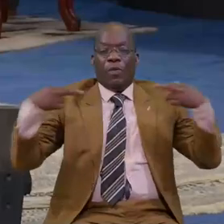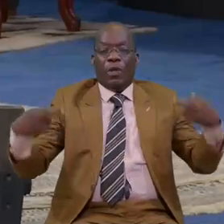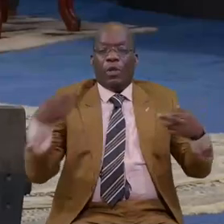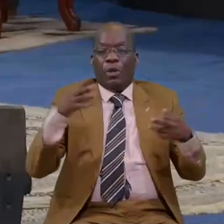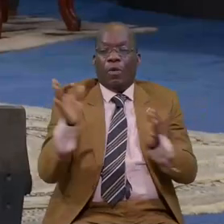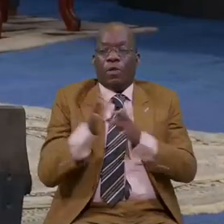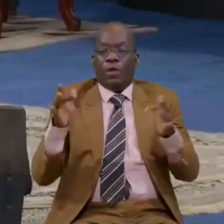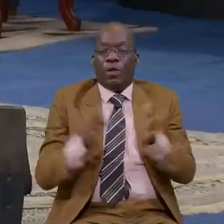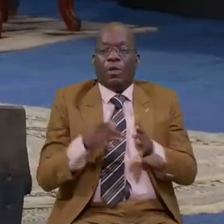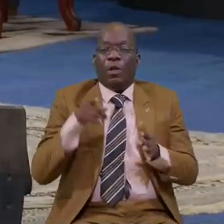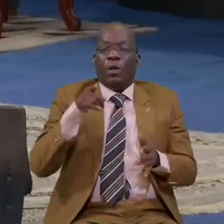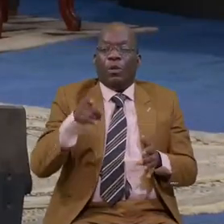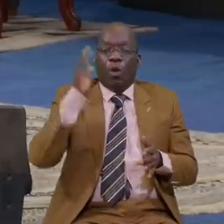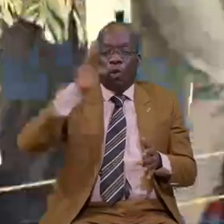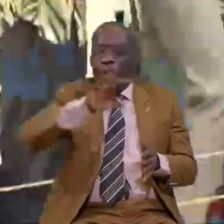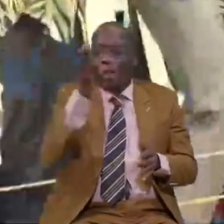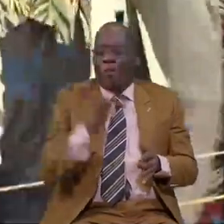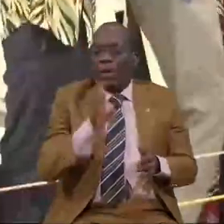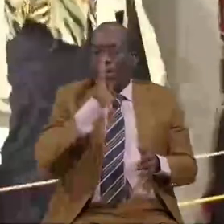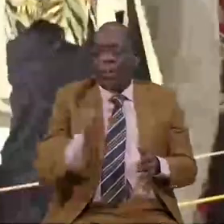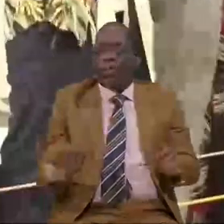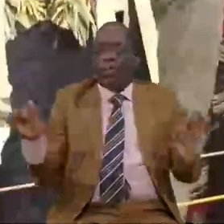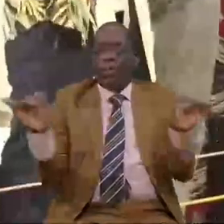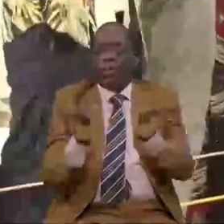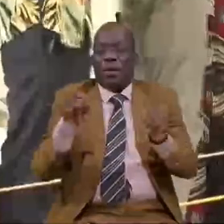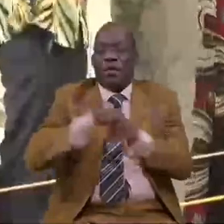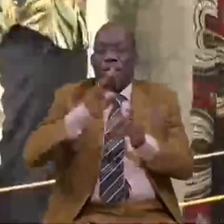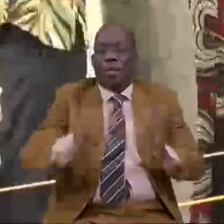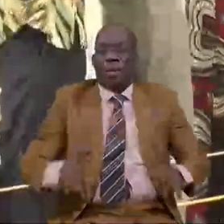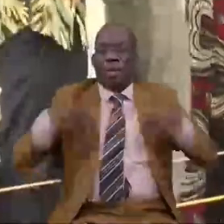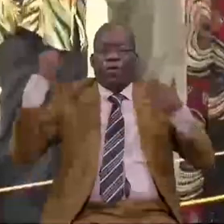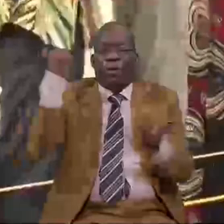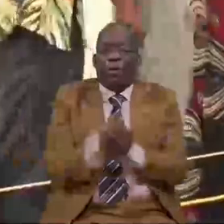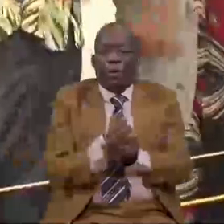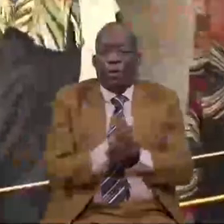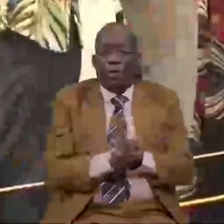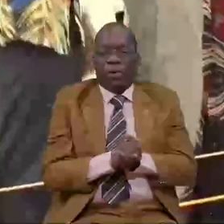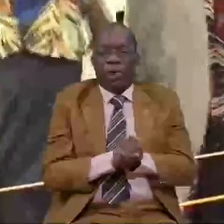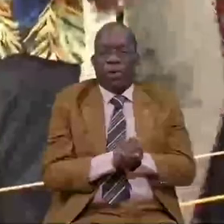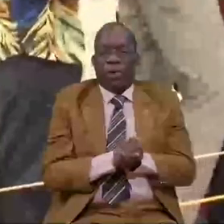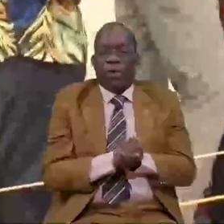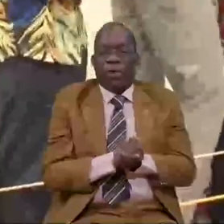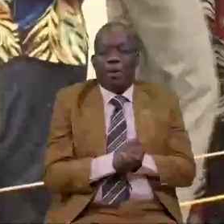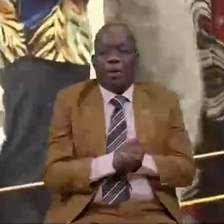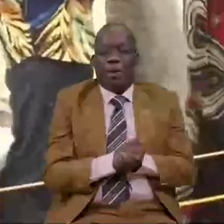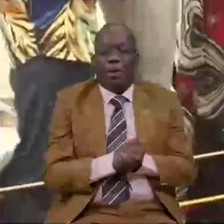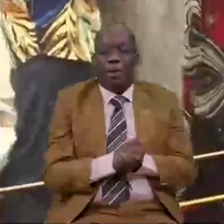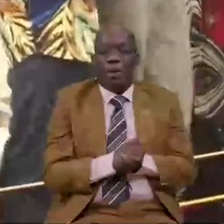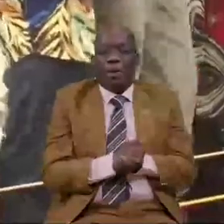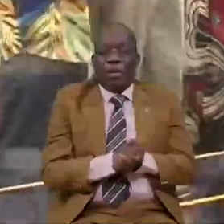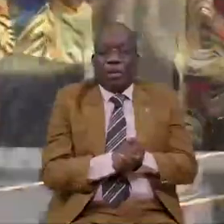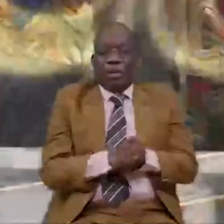et nous aurons donc la révélation complète de Jésus-Christ. Je vous dis quelque chose, tu ne seras plus jamais le même dans ta vie.